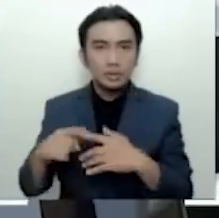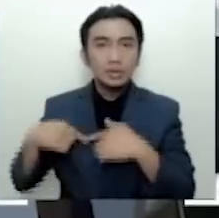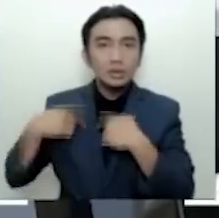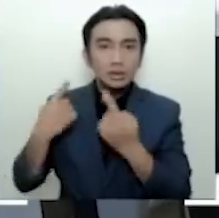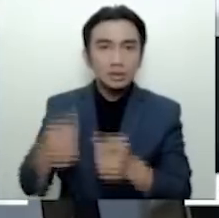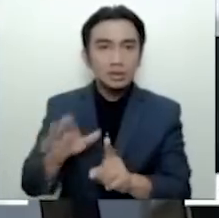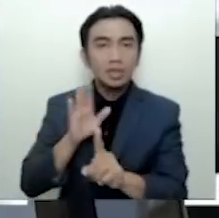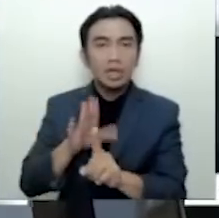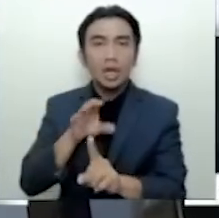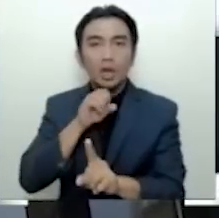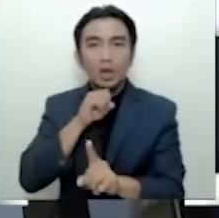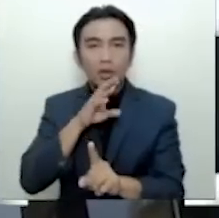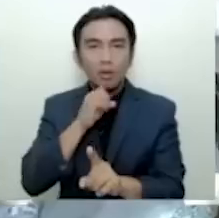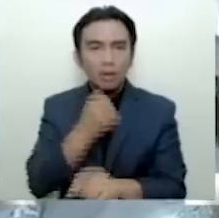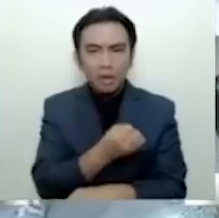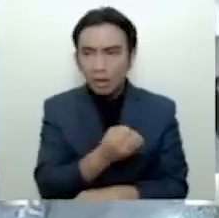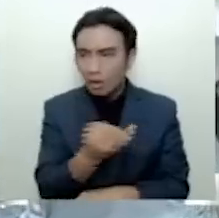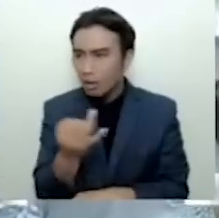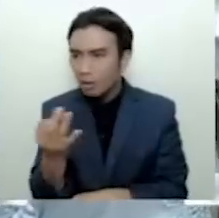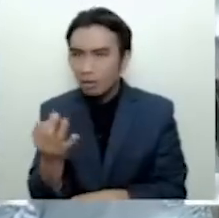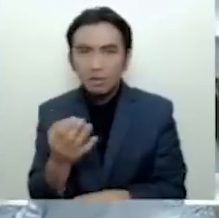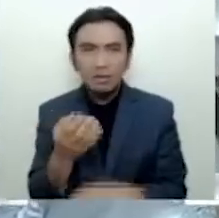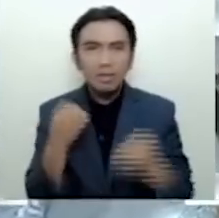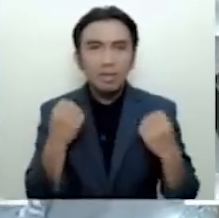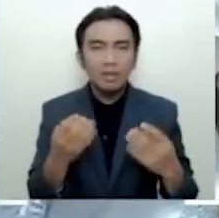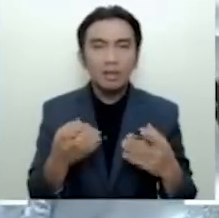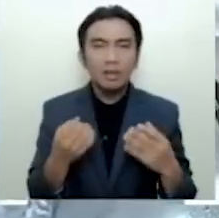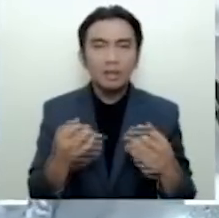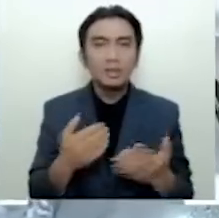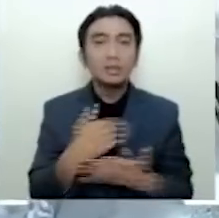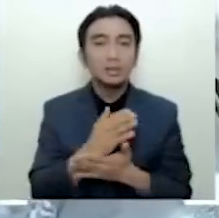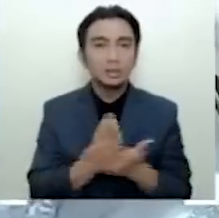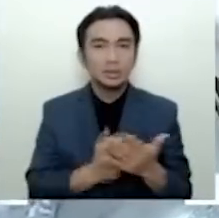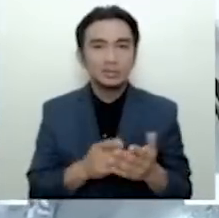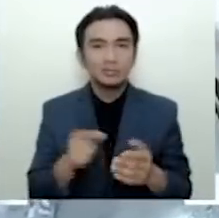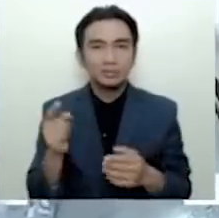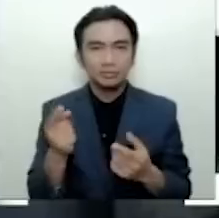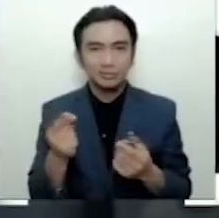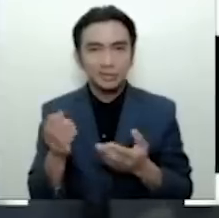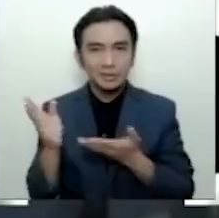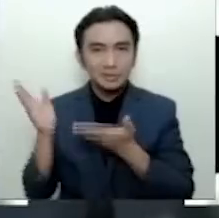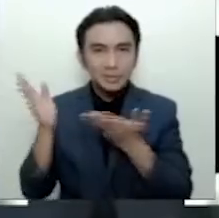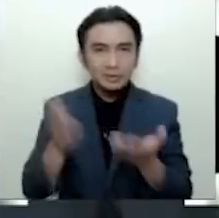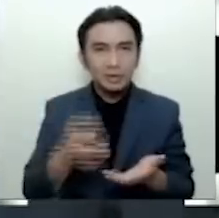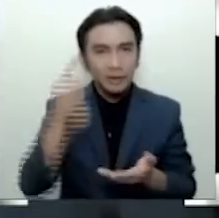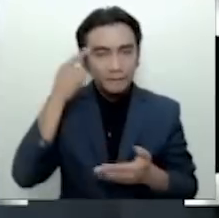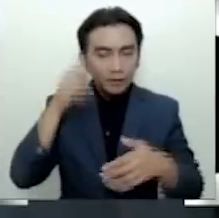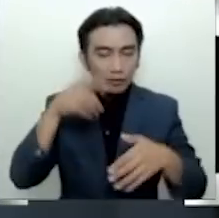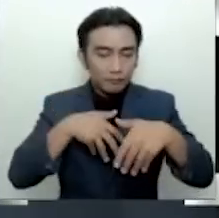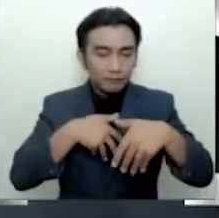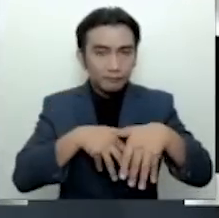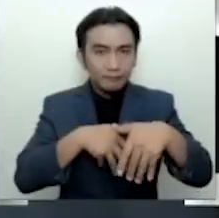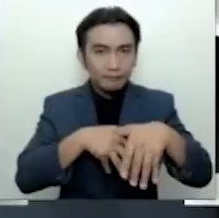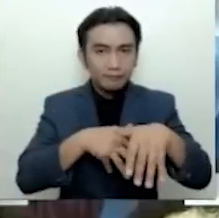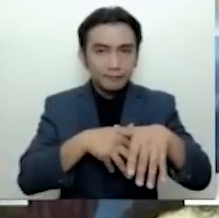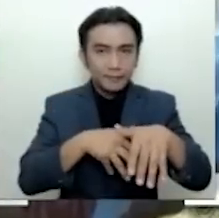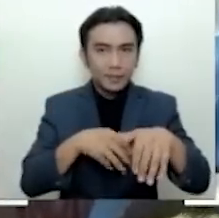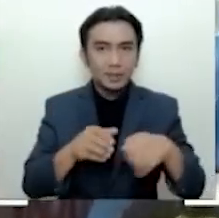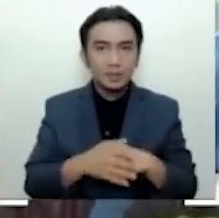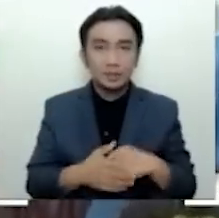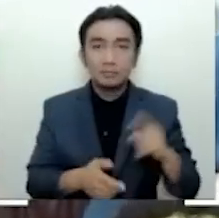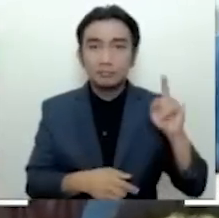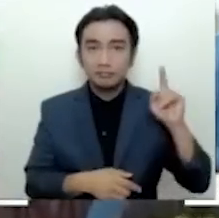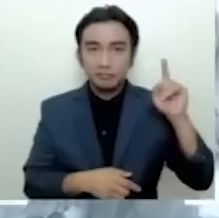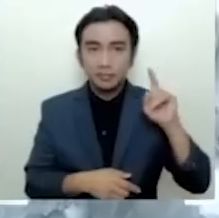raw mabilang ni Jeff kung ilan. Ilan dito ang madalas nilang isama sa mga prosesyon. Ang life-size na Our Lady of Fatima,